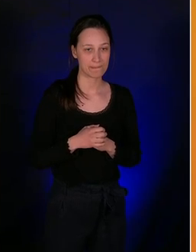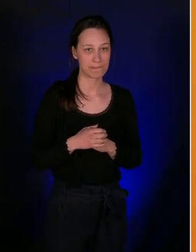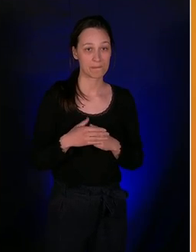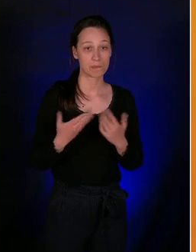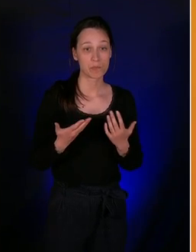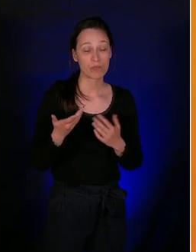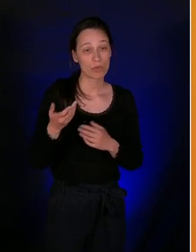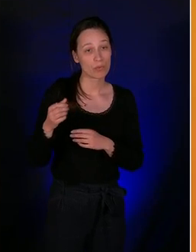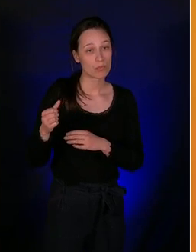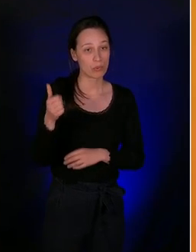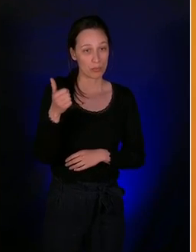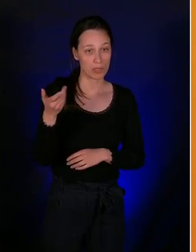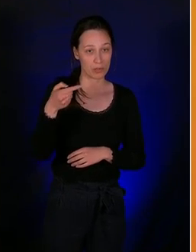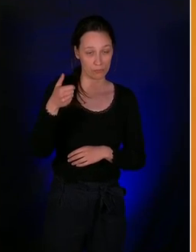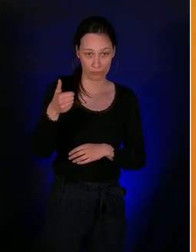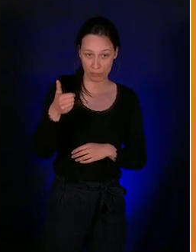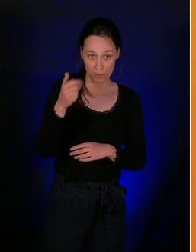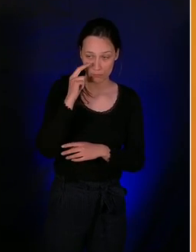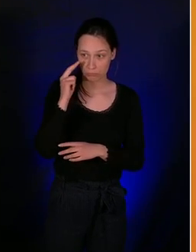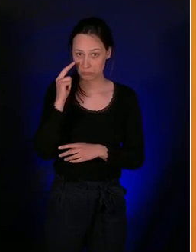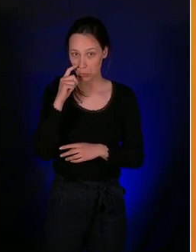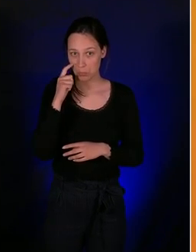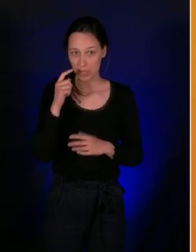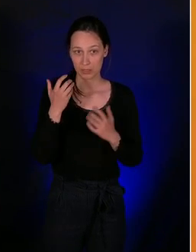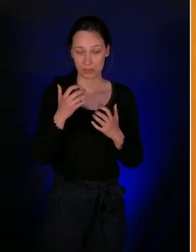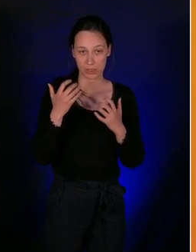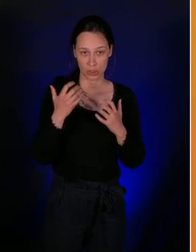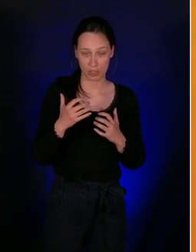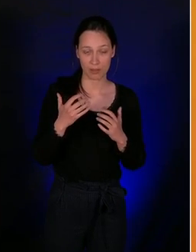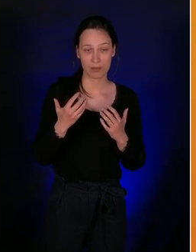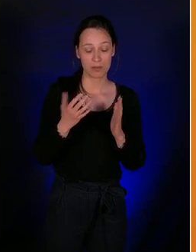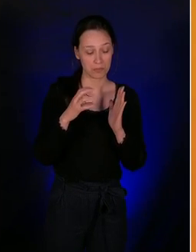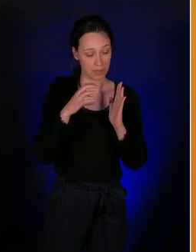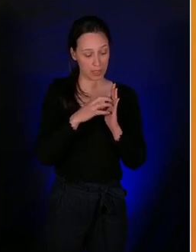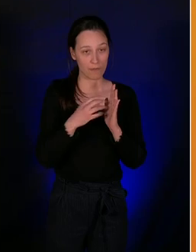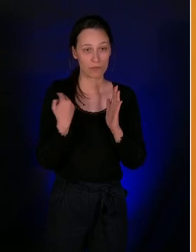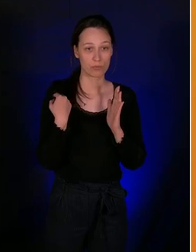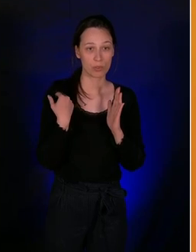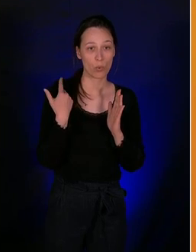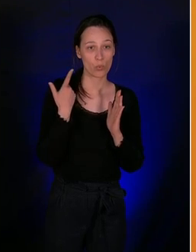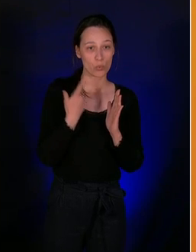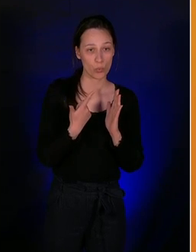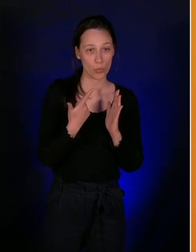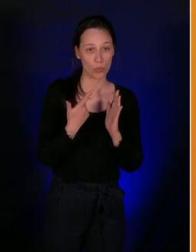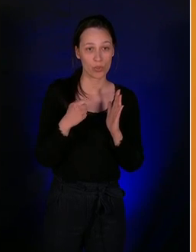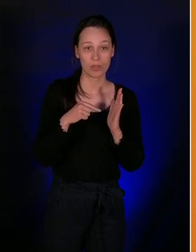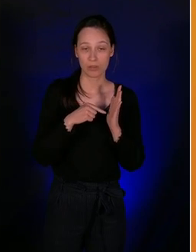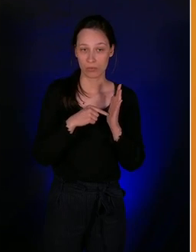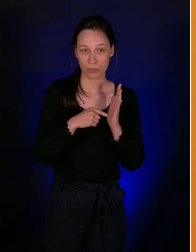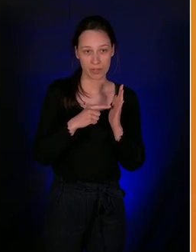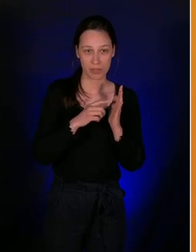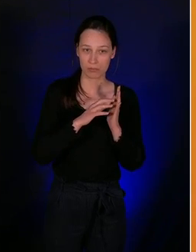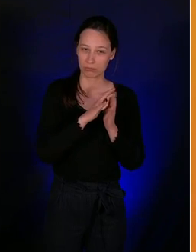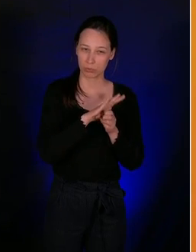certainement vu, le paragraphe numéro 2, Catherine l'a rappelé dans son intro, a été complètement réécrit